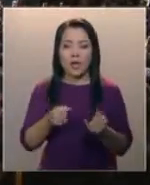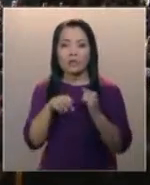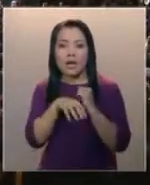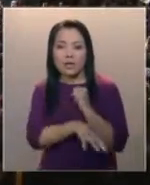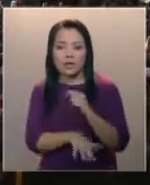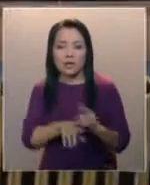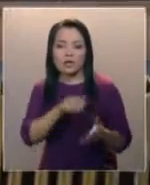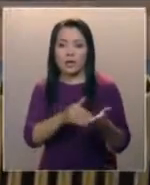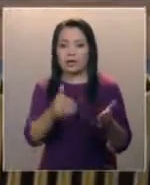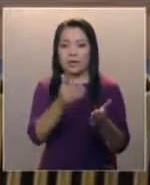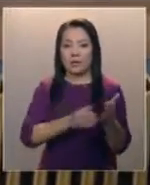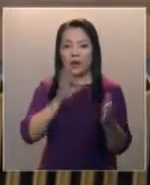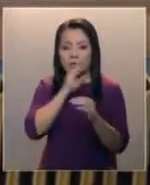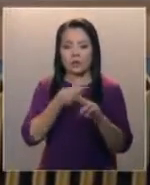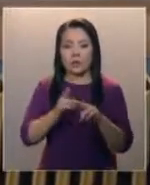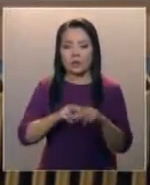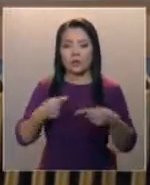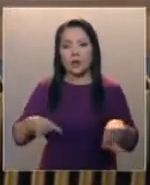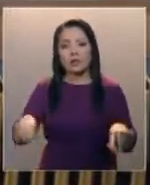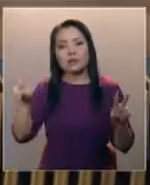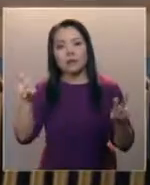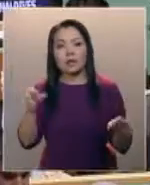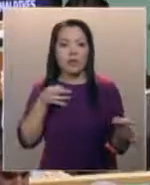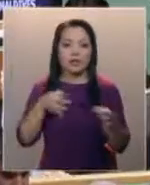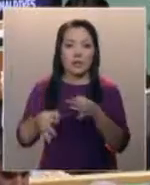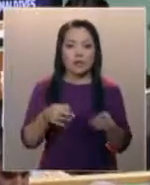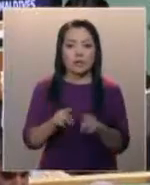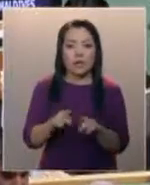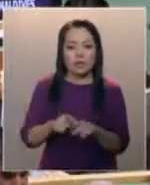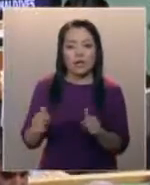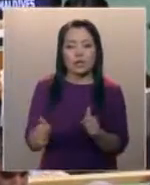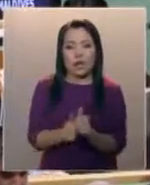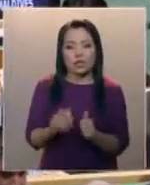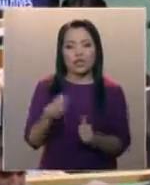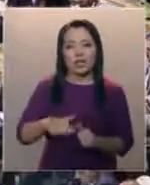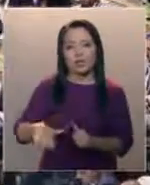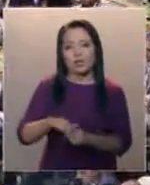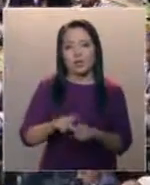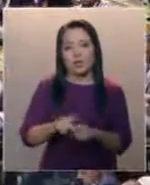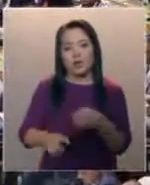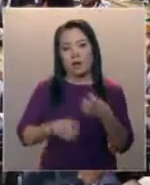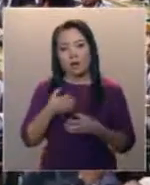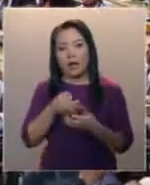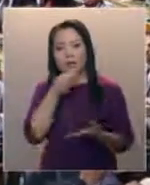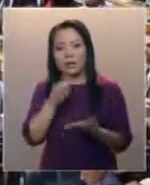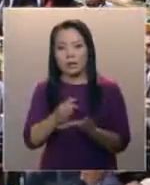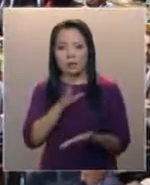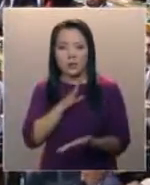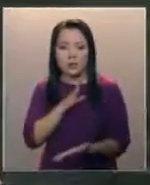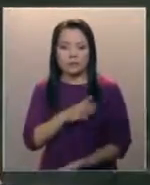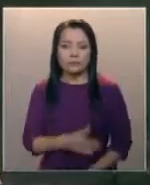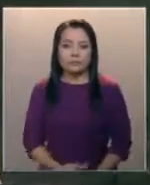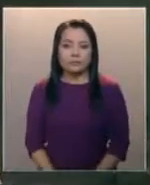жою секілді өзекті тақырыптарды қозғап, таяу шығыстағы жағдайға байланысты алаңдаушылық білдірді.